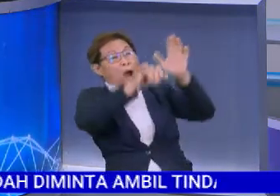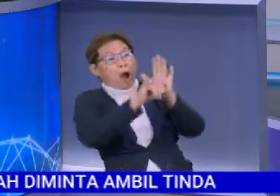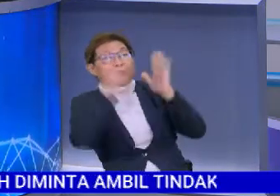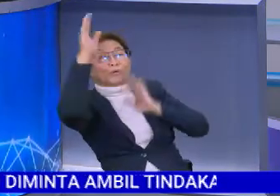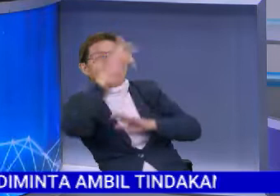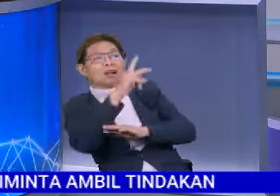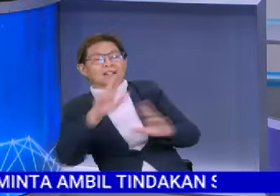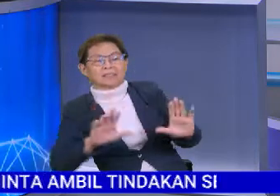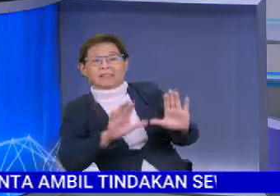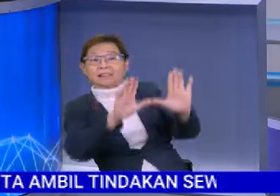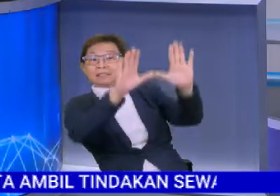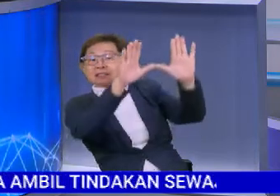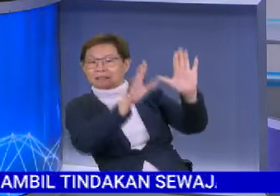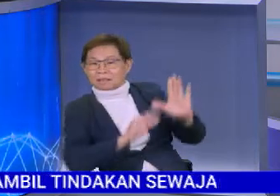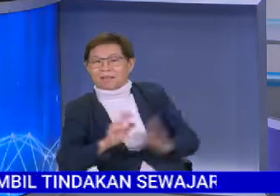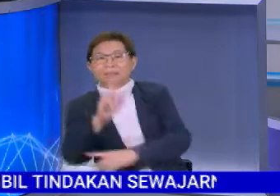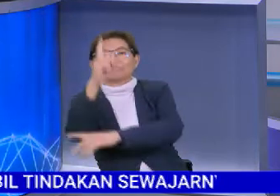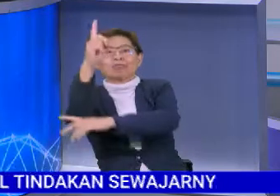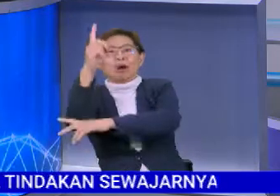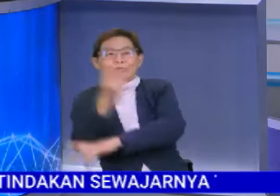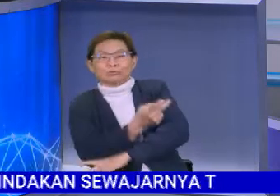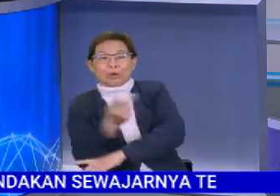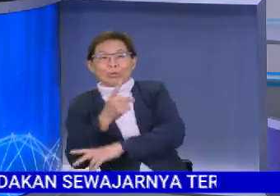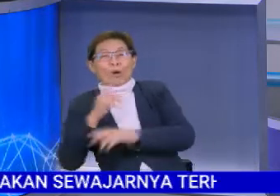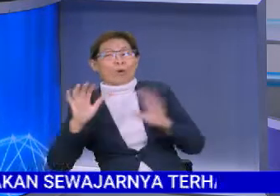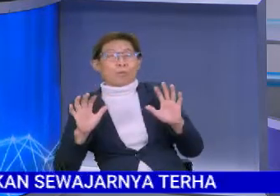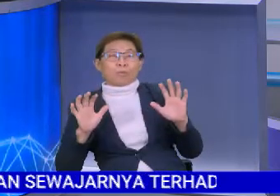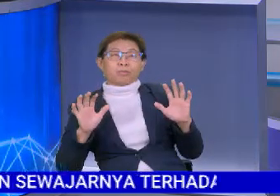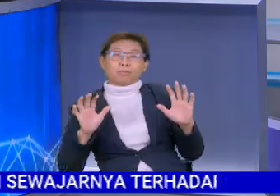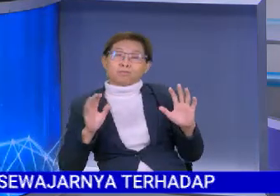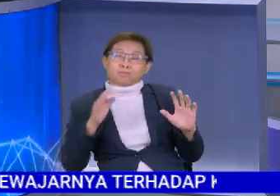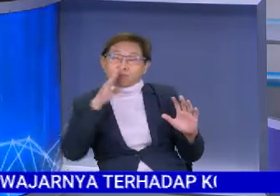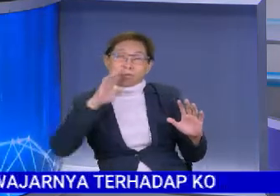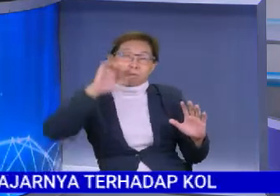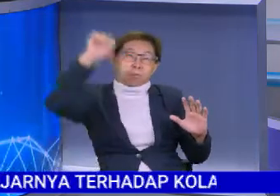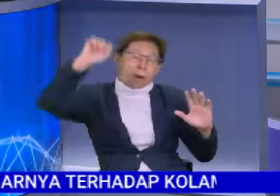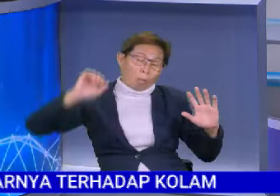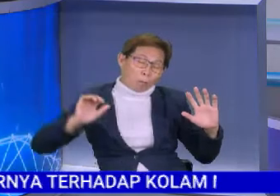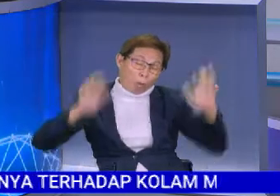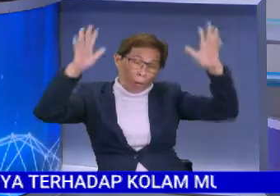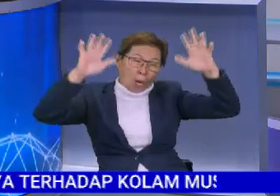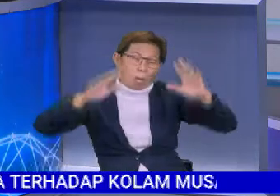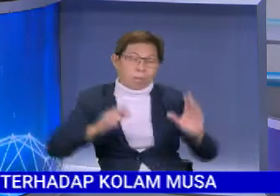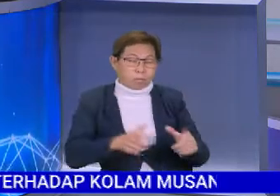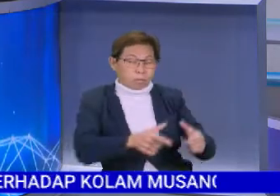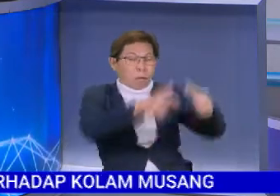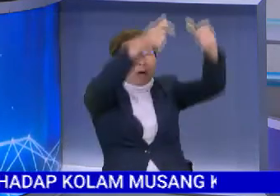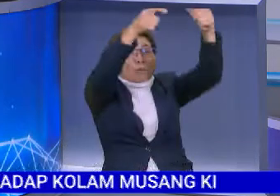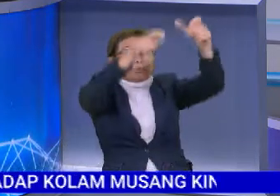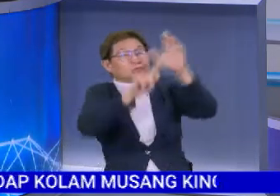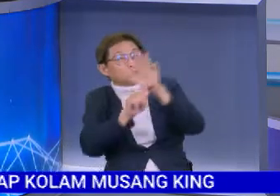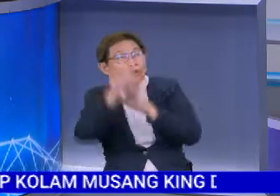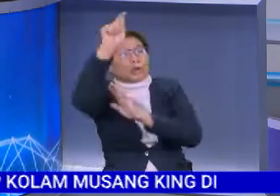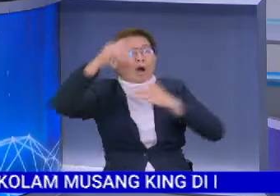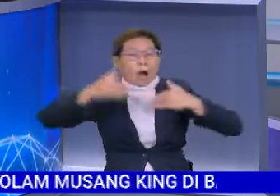Malaysia, KLCC dan Menara Kuala Lumpur menyambut Hari Kebangsaan, bangunan tertinggi di dunia itu turut